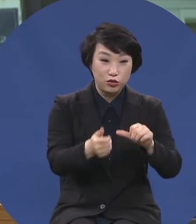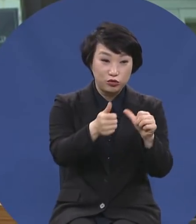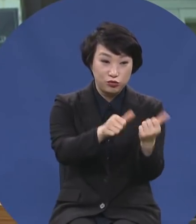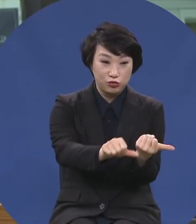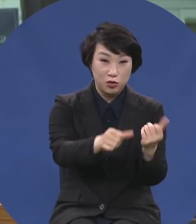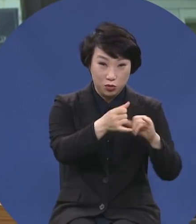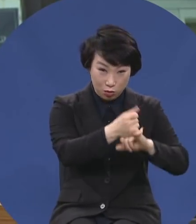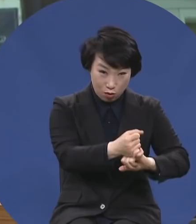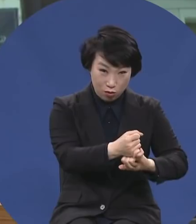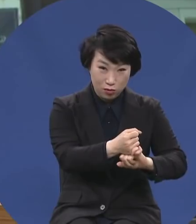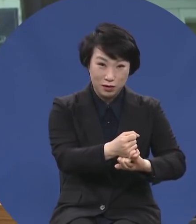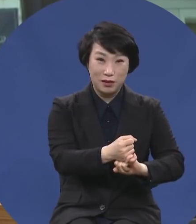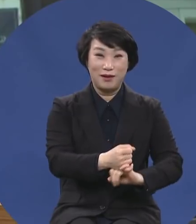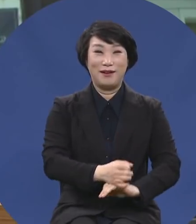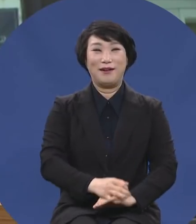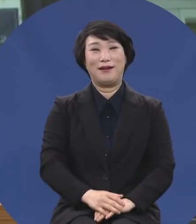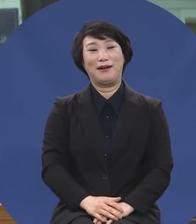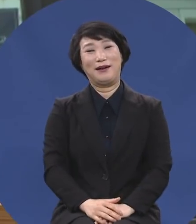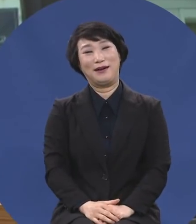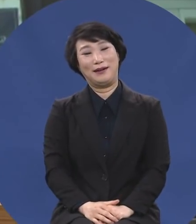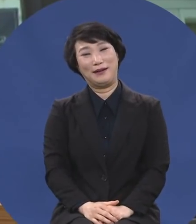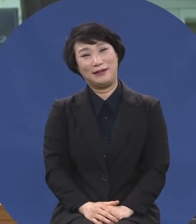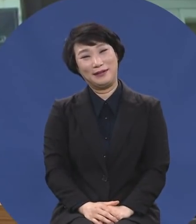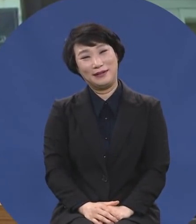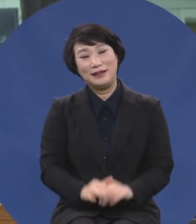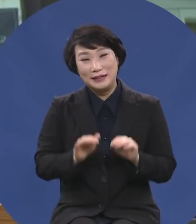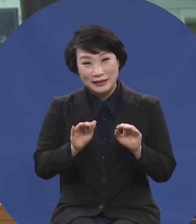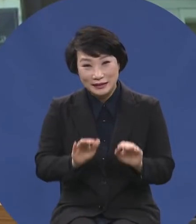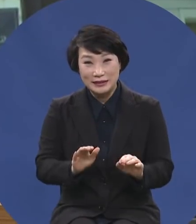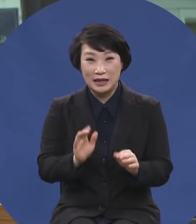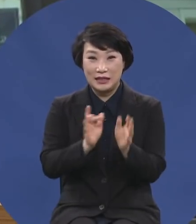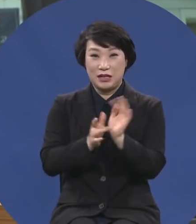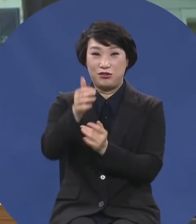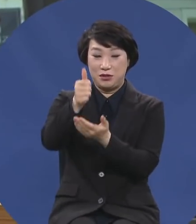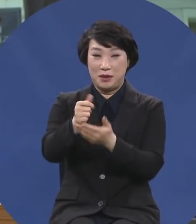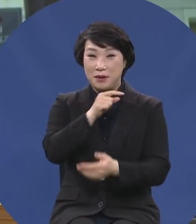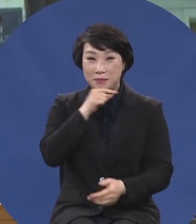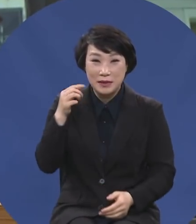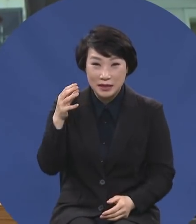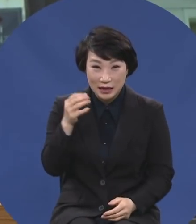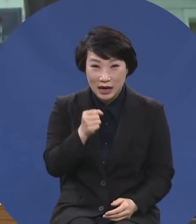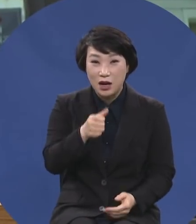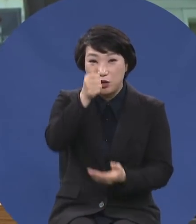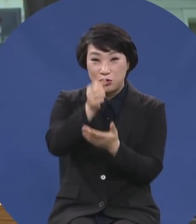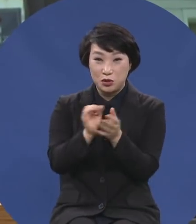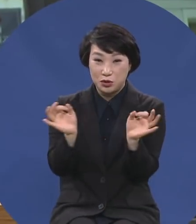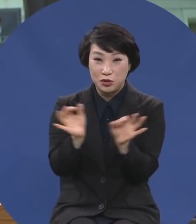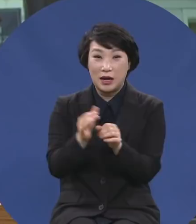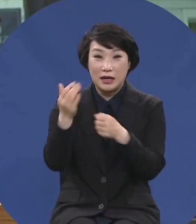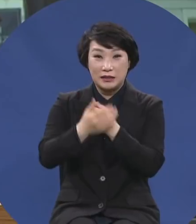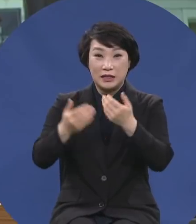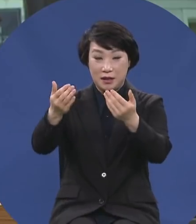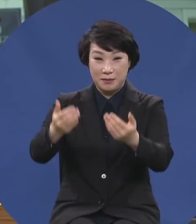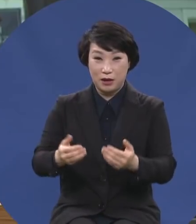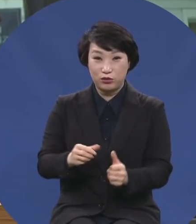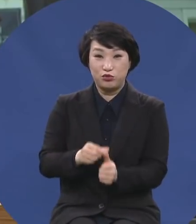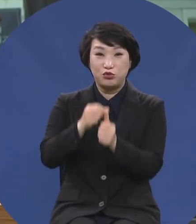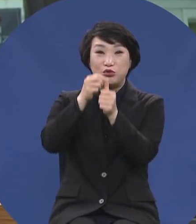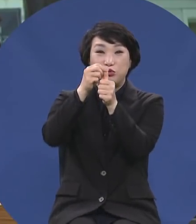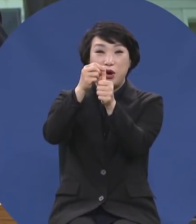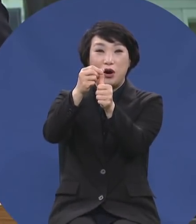죽을 것이로되 그런데 예수 피로 속죄의 은총으로